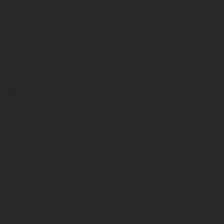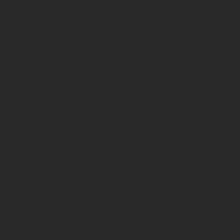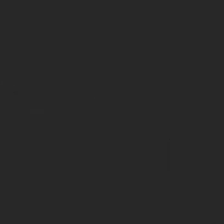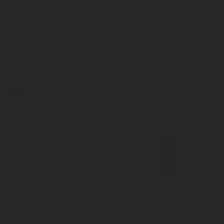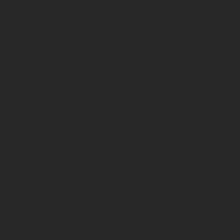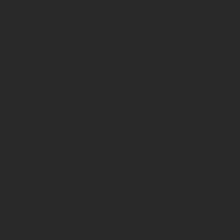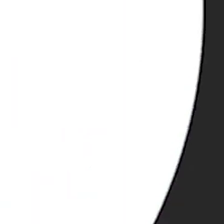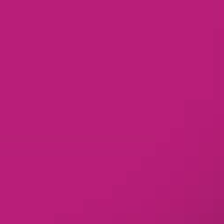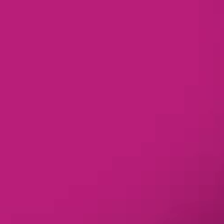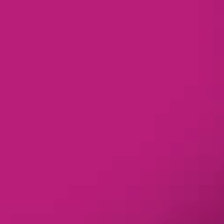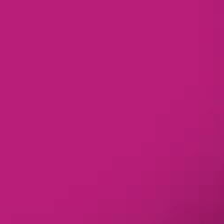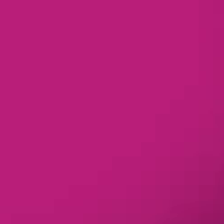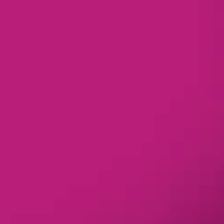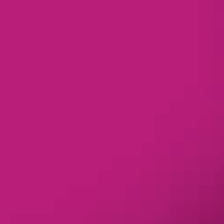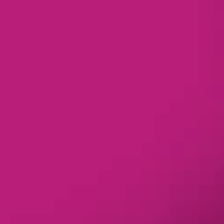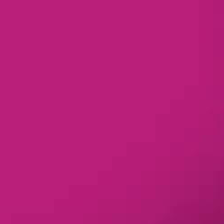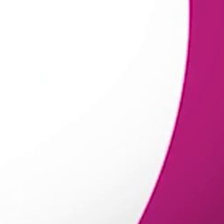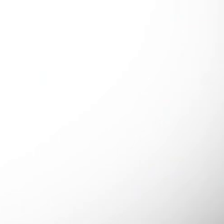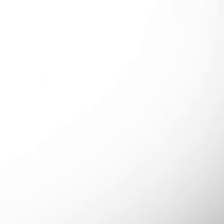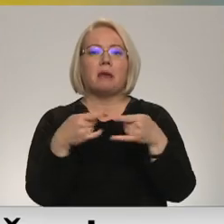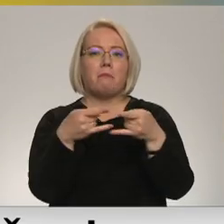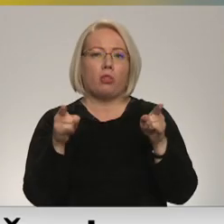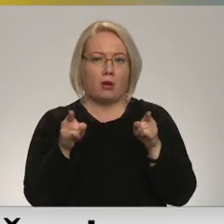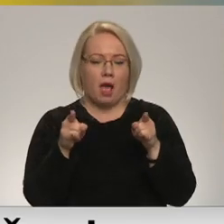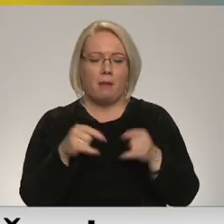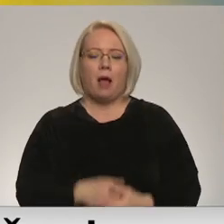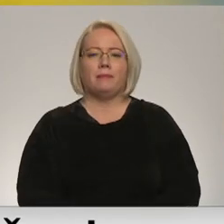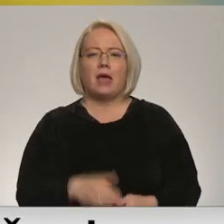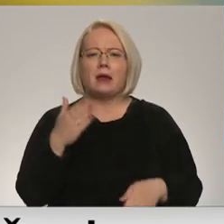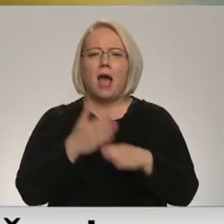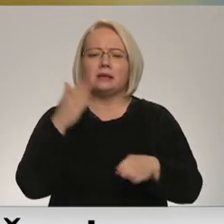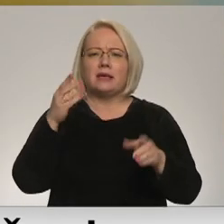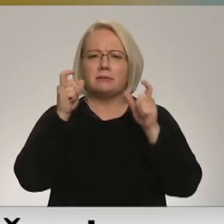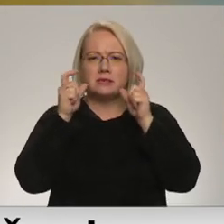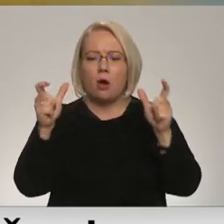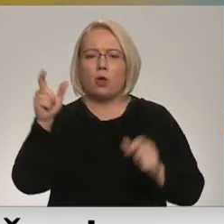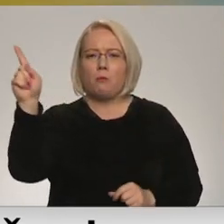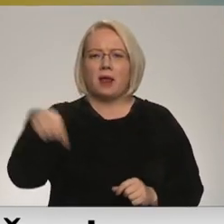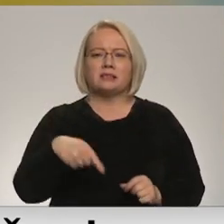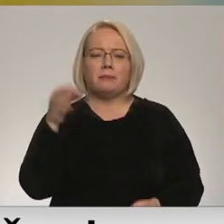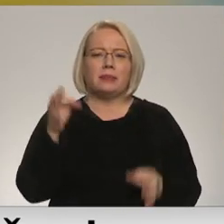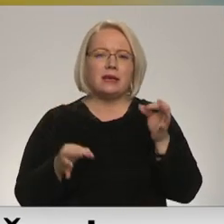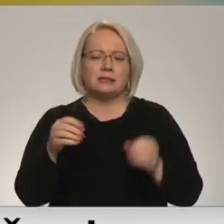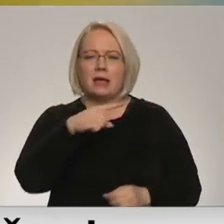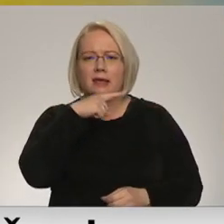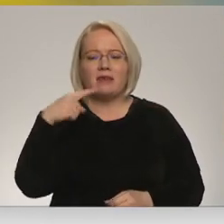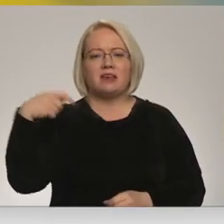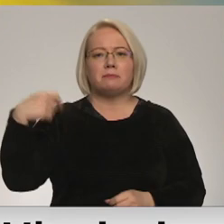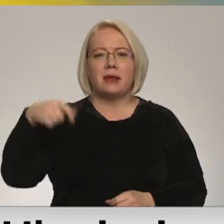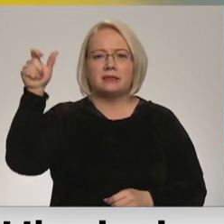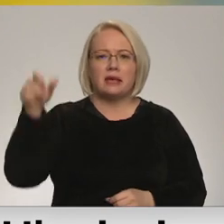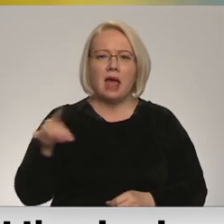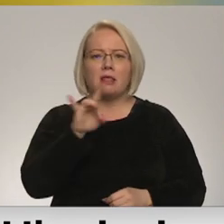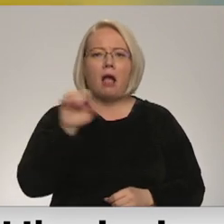Re, viss ēters ir te! Ar asiem saukļiem un prasību tiesāt Krievijas prezidentu Putinu